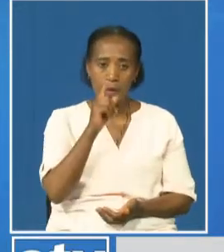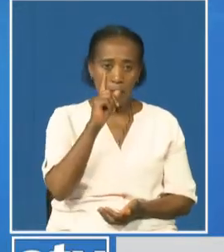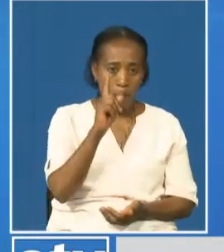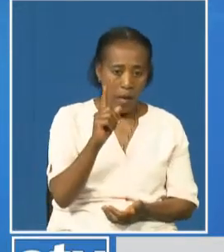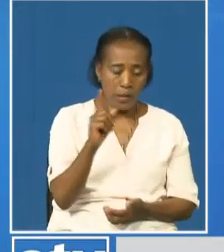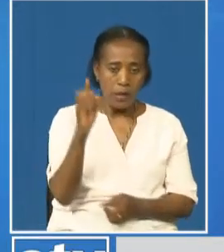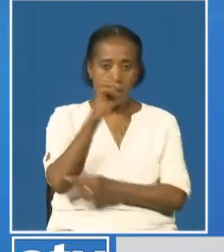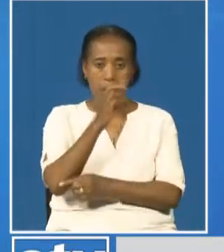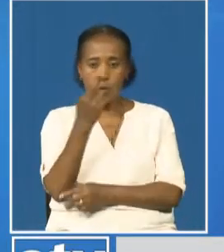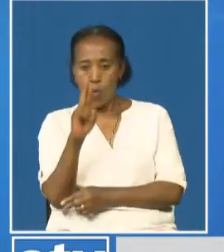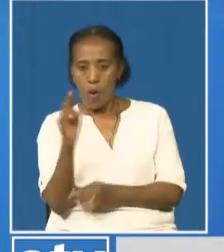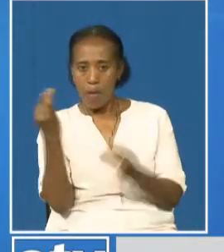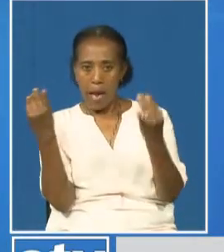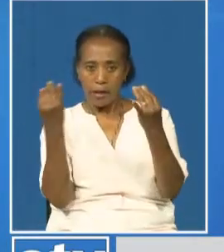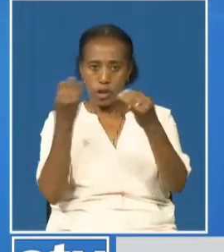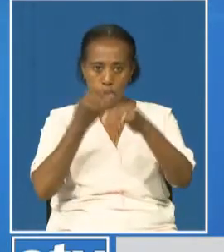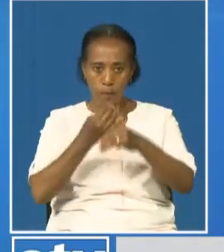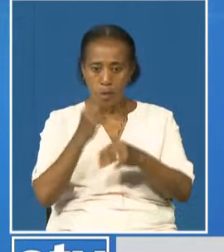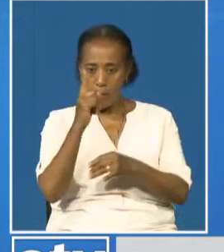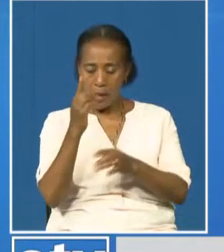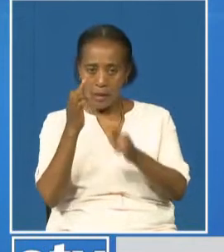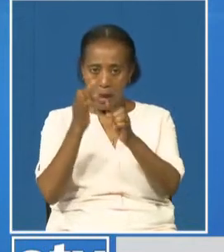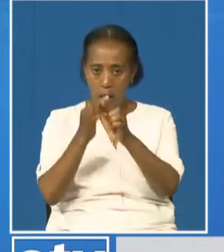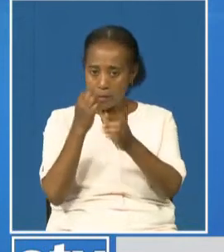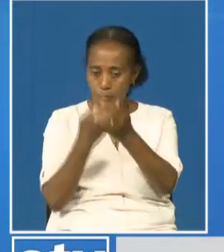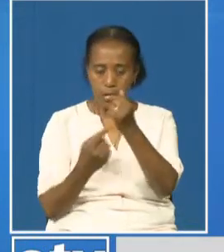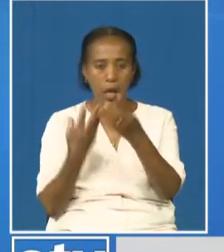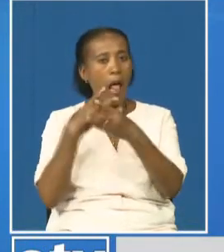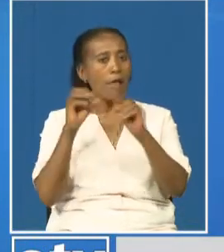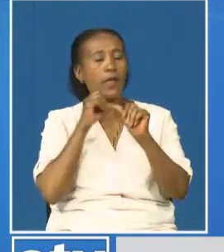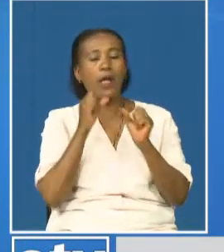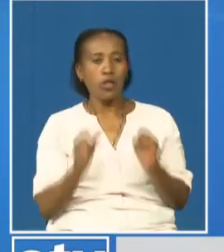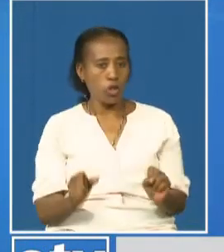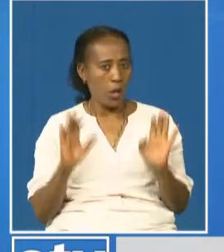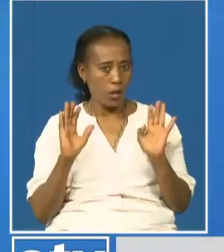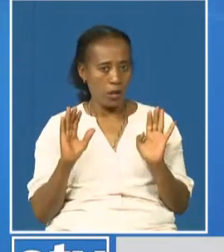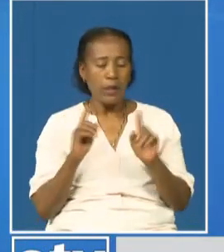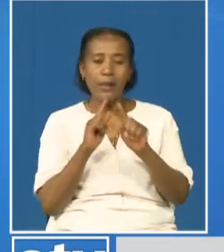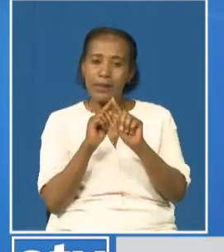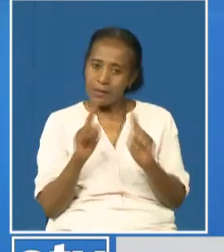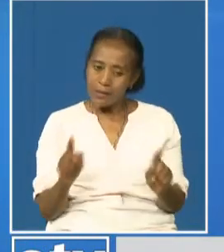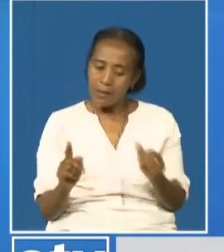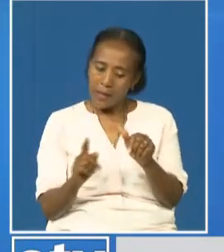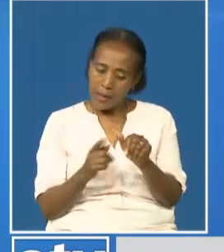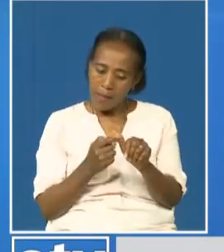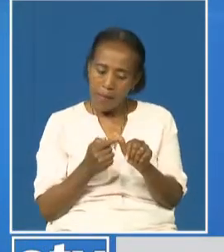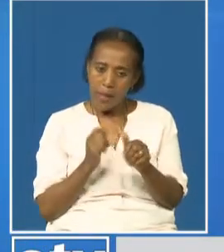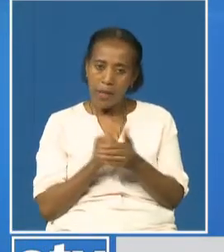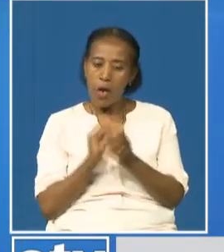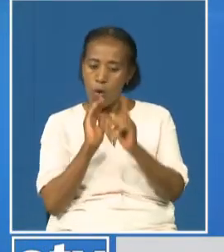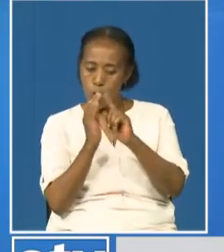በአንድ ቀን ወይም በአንድ ጀንበር ወይም በተወሰኑ ቀናት ብቻ ላይፈታ ይችላል። ግን